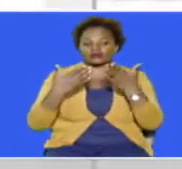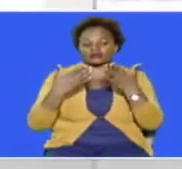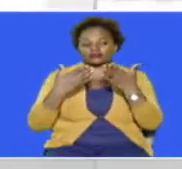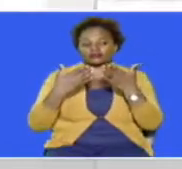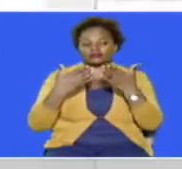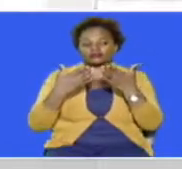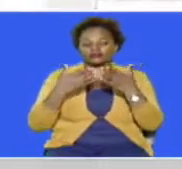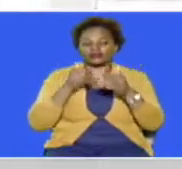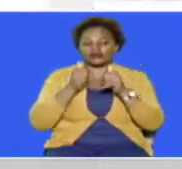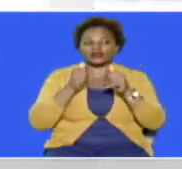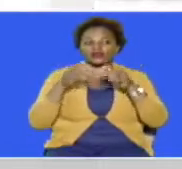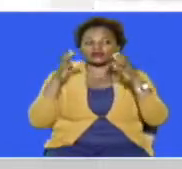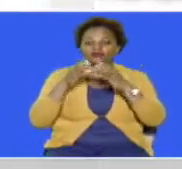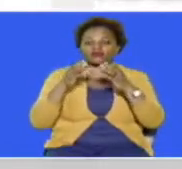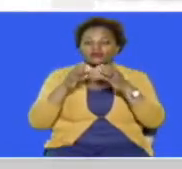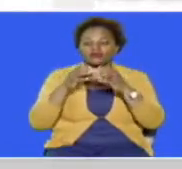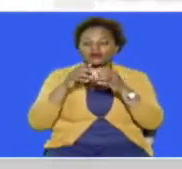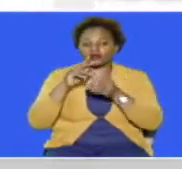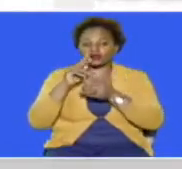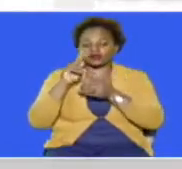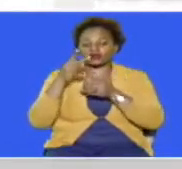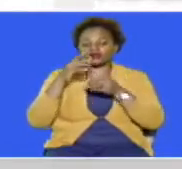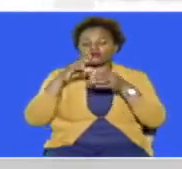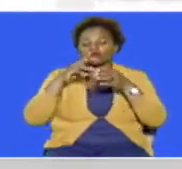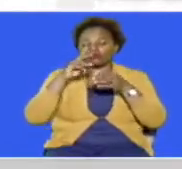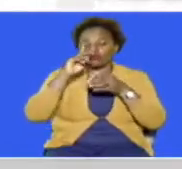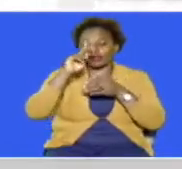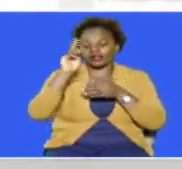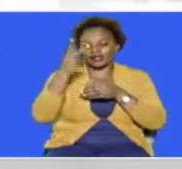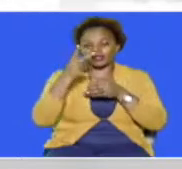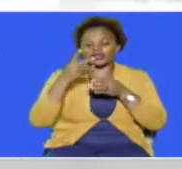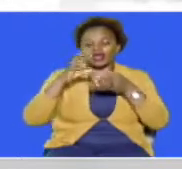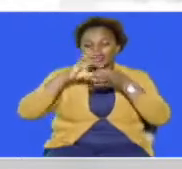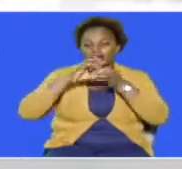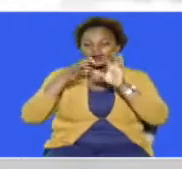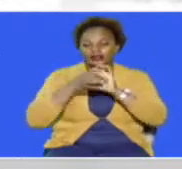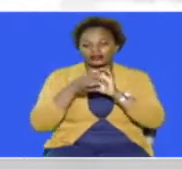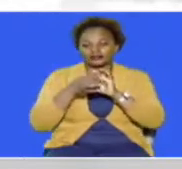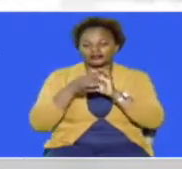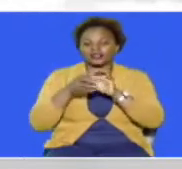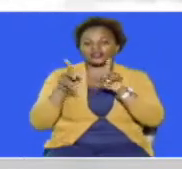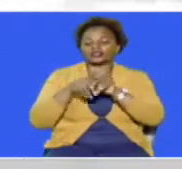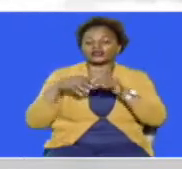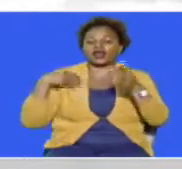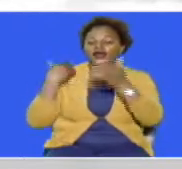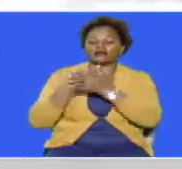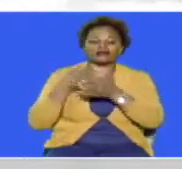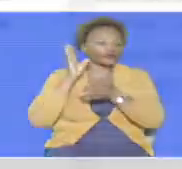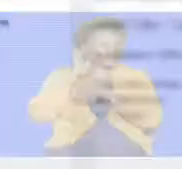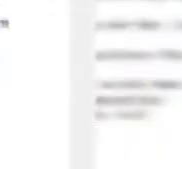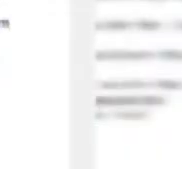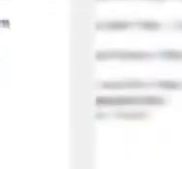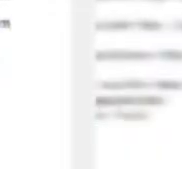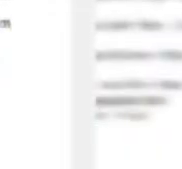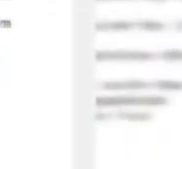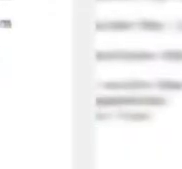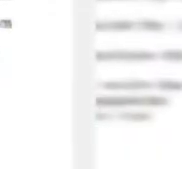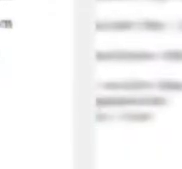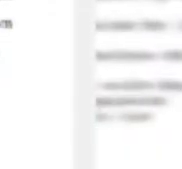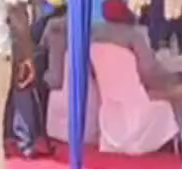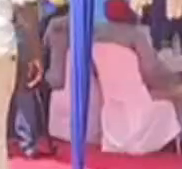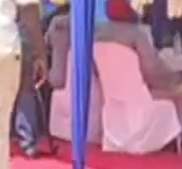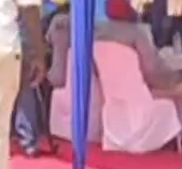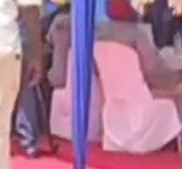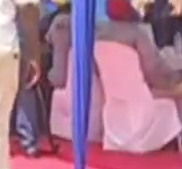serikali lililobuni chama cha muungano wa Azimio la Umoja One Kenya Alliance hadi kusikizwa kwa rufaa iliyowasilishwa